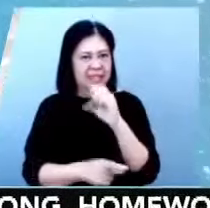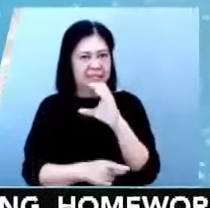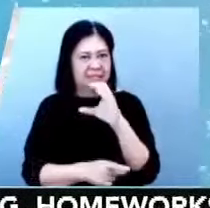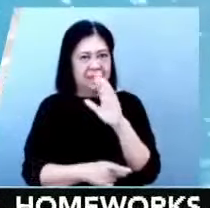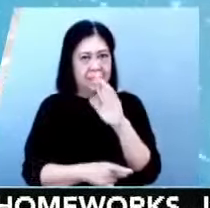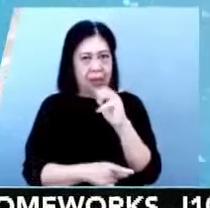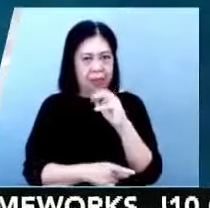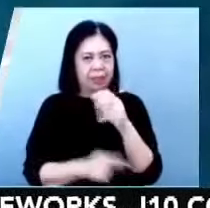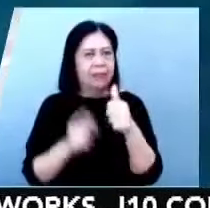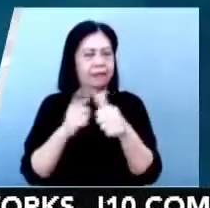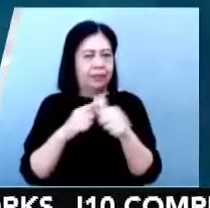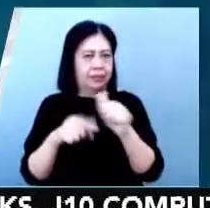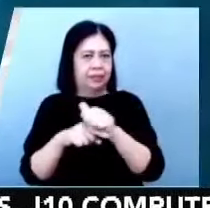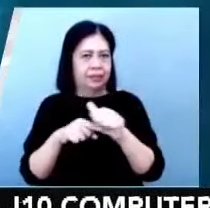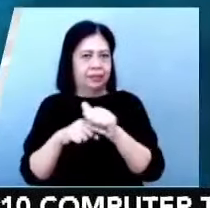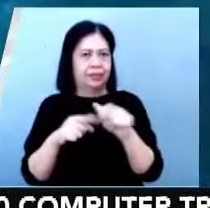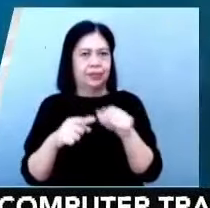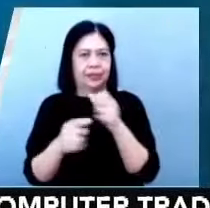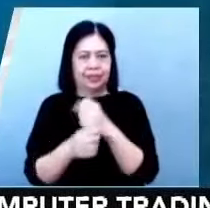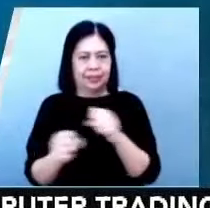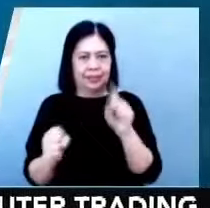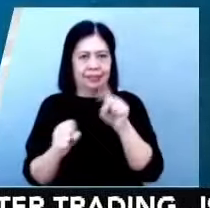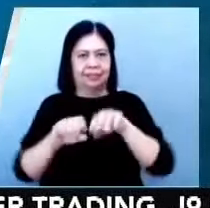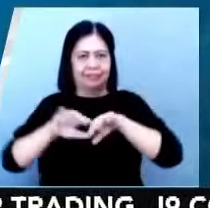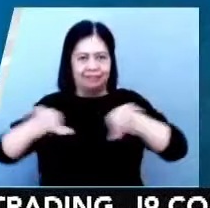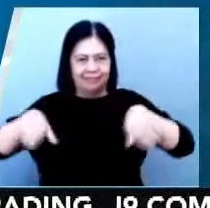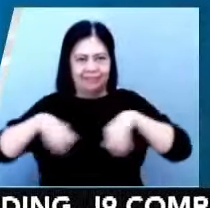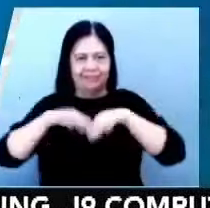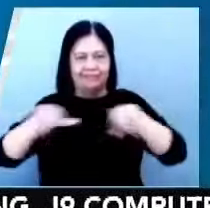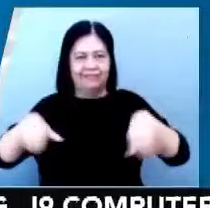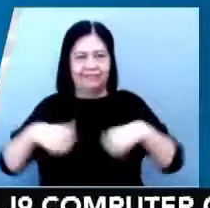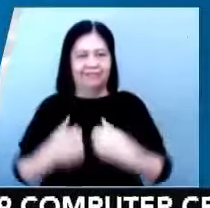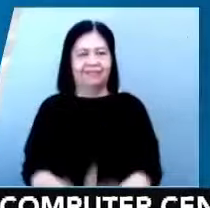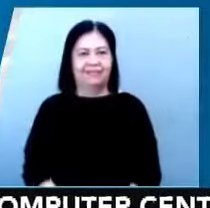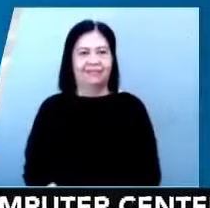muna para ligtas ang paglangoy.